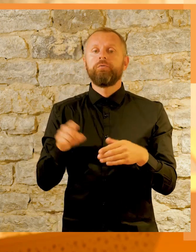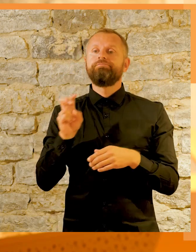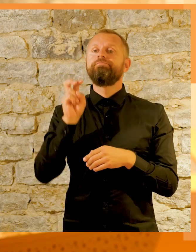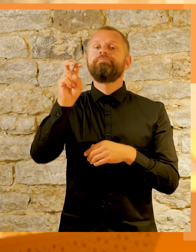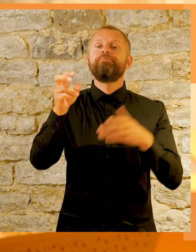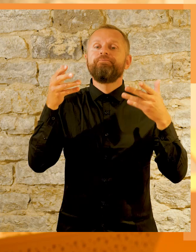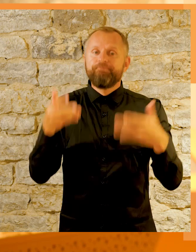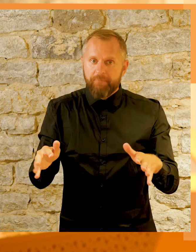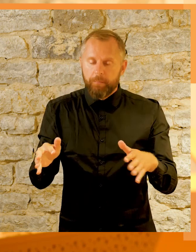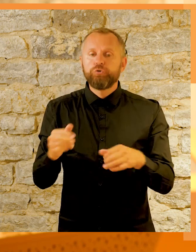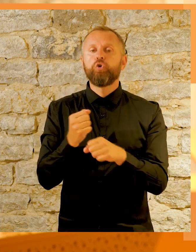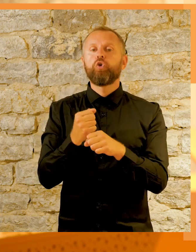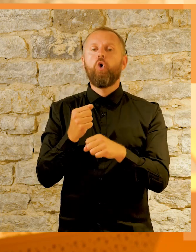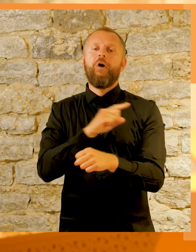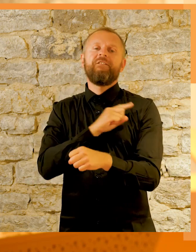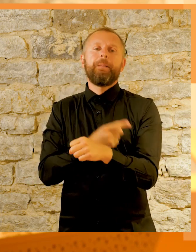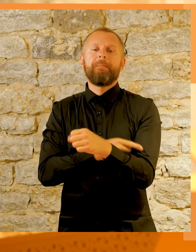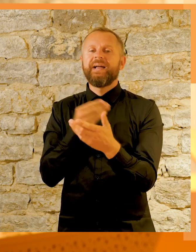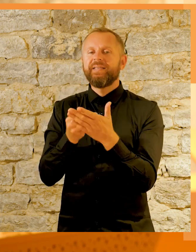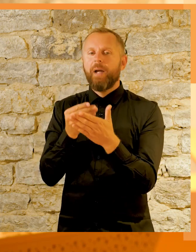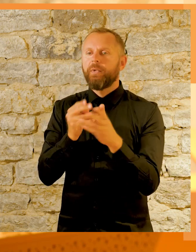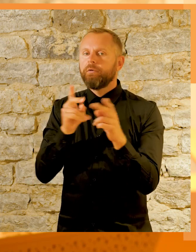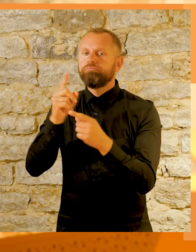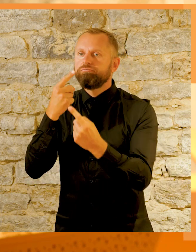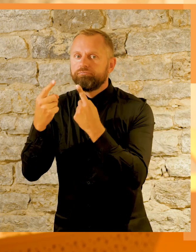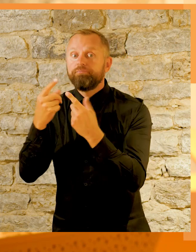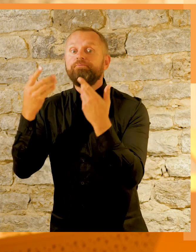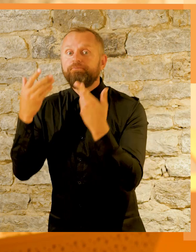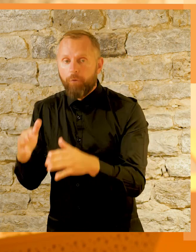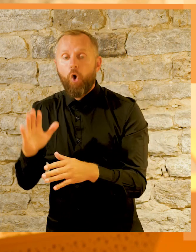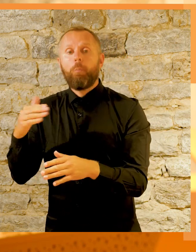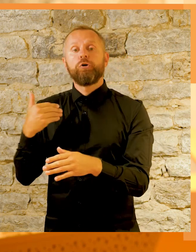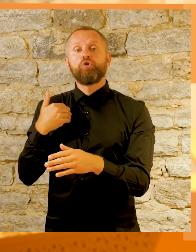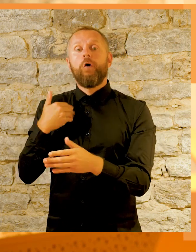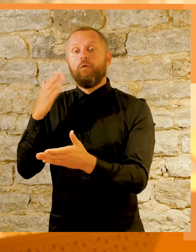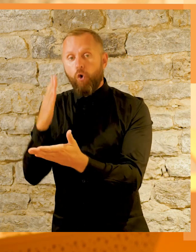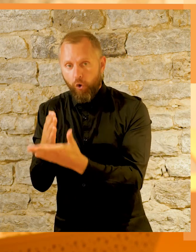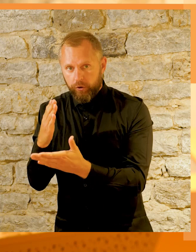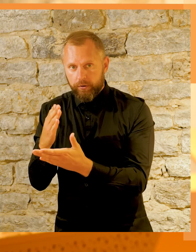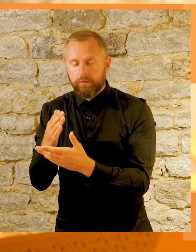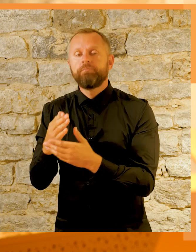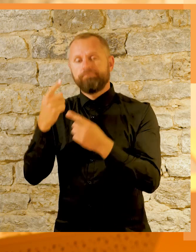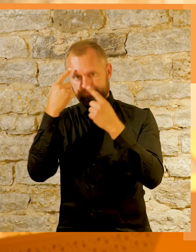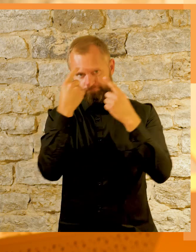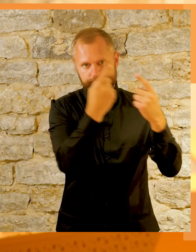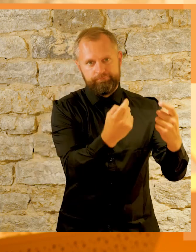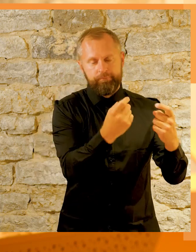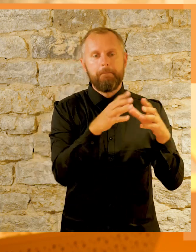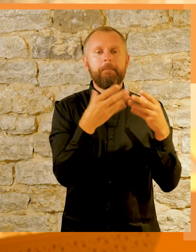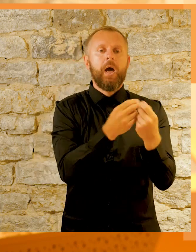hindamisel. Esialgu tuleb sul sellest soovist perearstile märku anda ning ta suunab